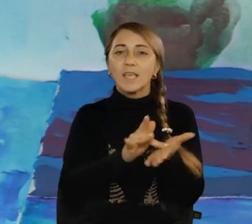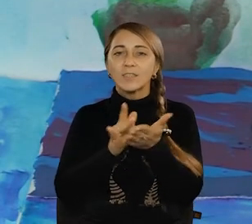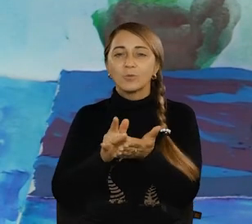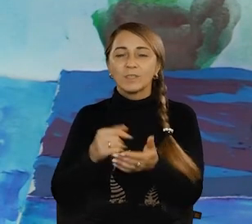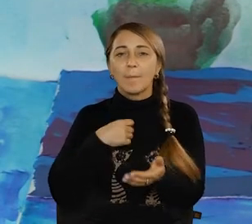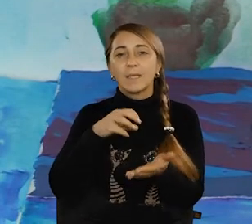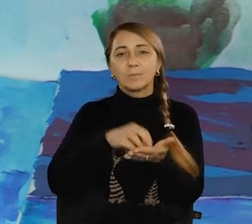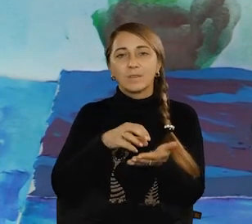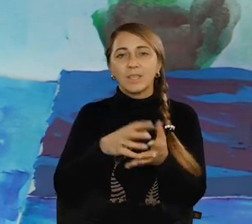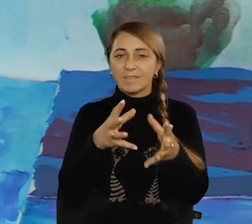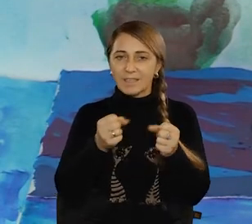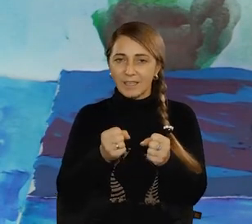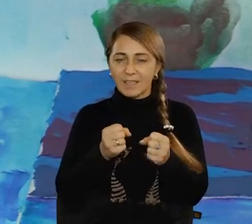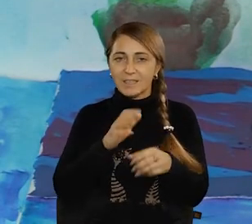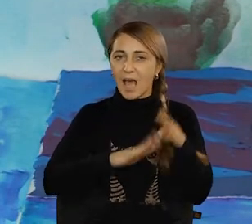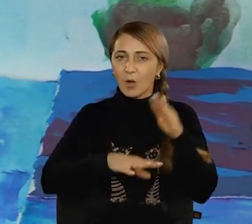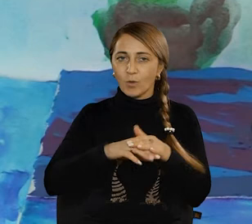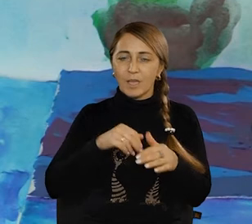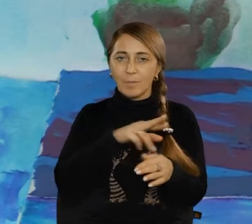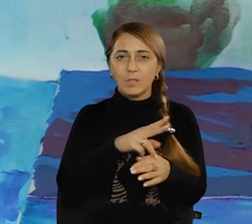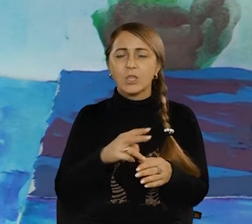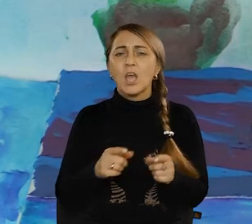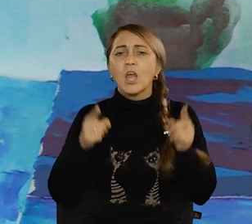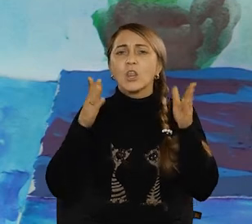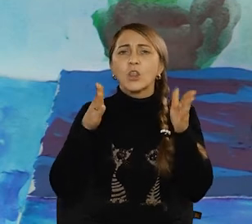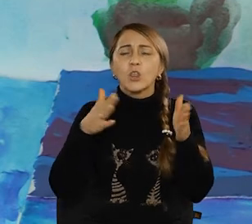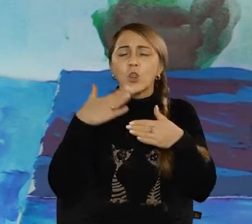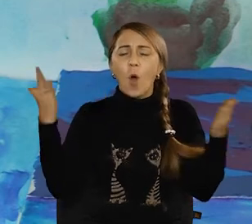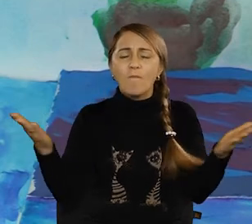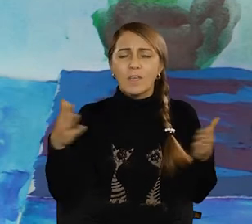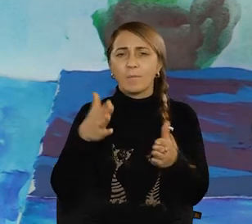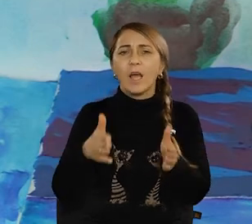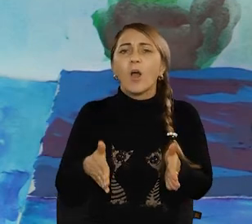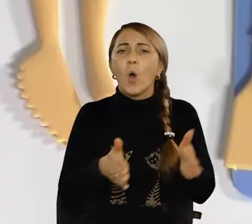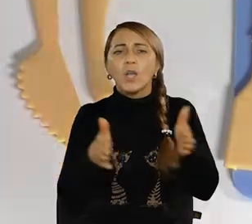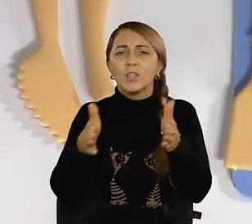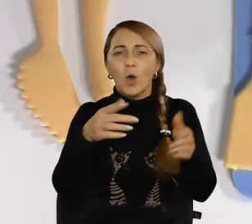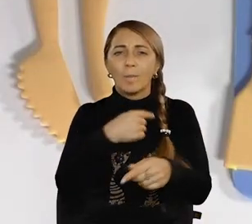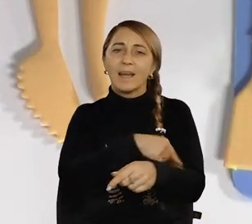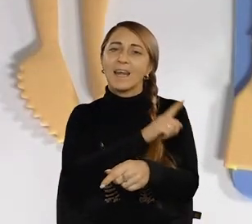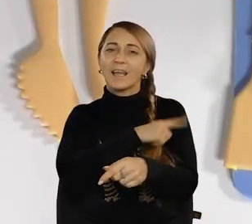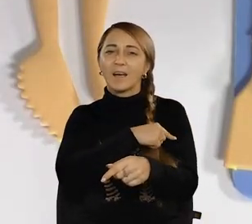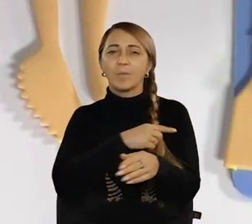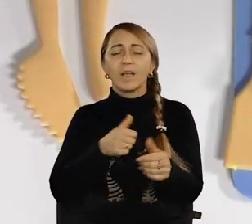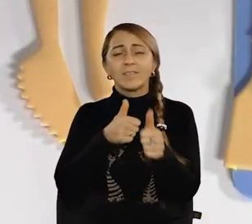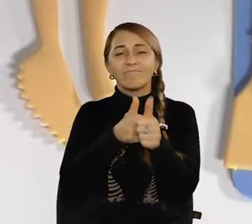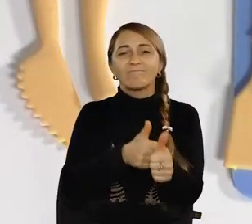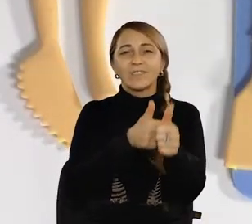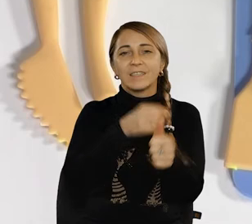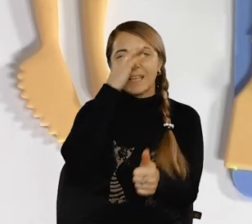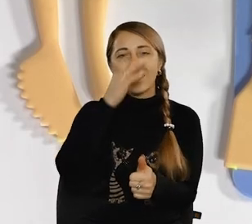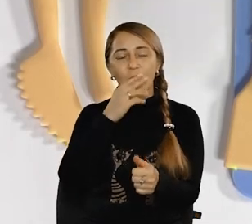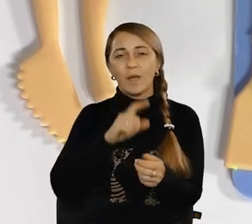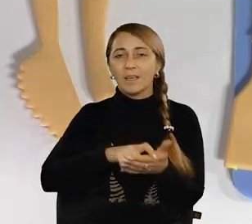з пампушечкою узялися за руки та пішли довгими білими коридорами лікарні вслід ходить за тато. Оце